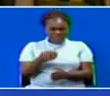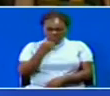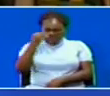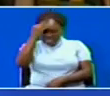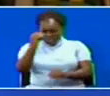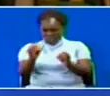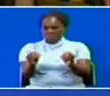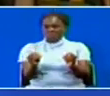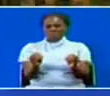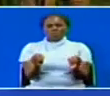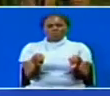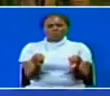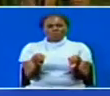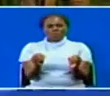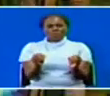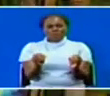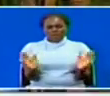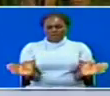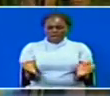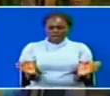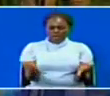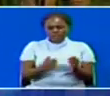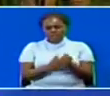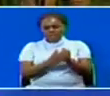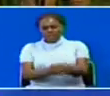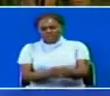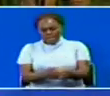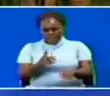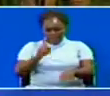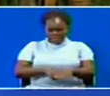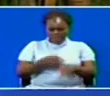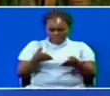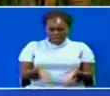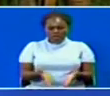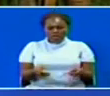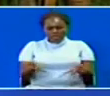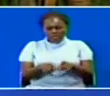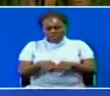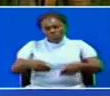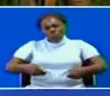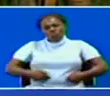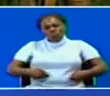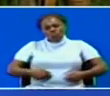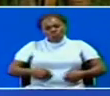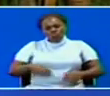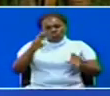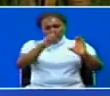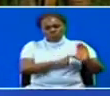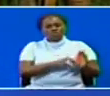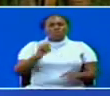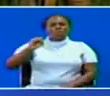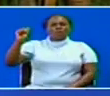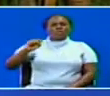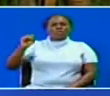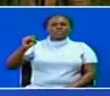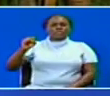a big spoon. He called it by the name. Tunahimiza wale viongozi ambao wako sasa na sisi vijana ambao wanaingia kwa hii usiasa,